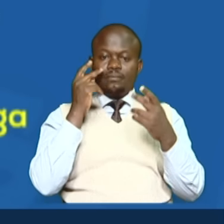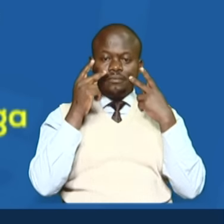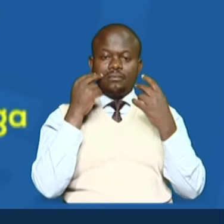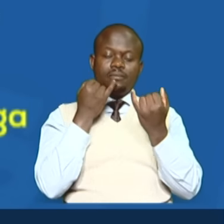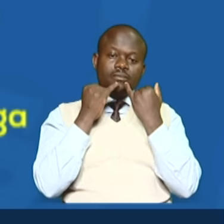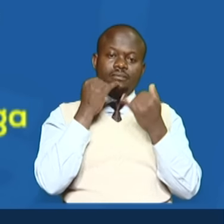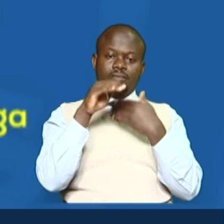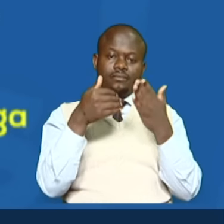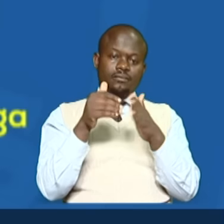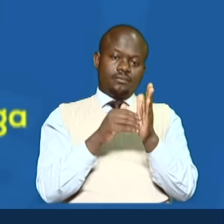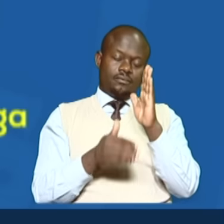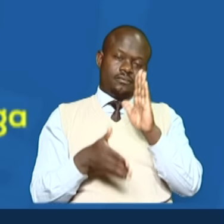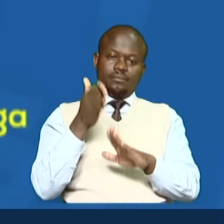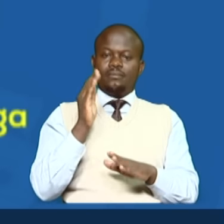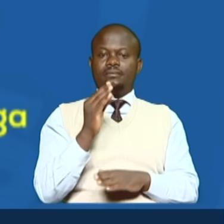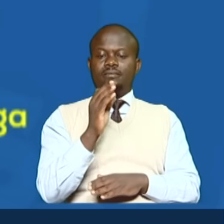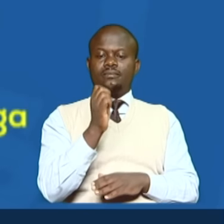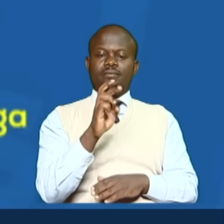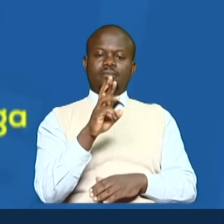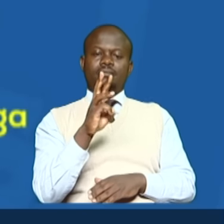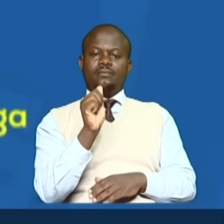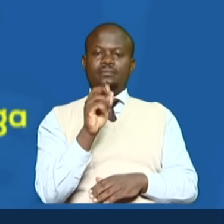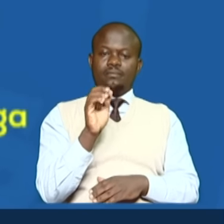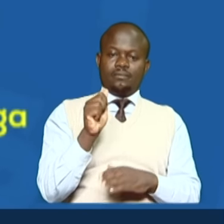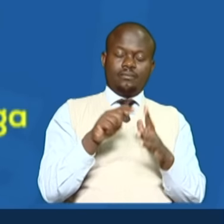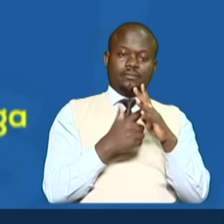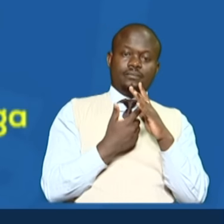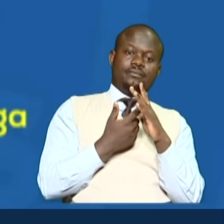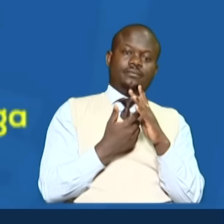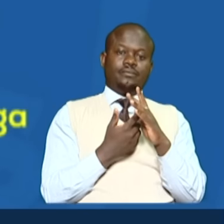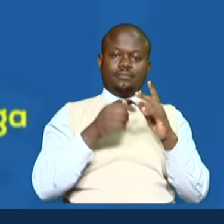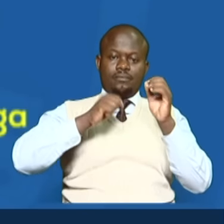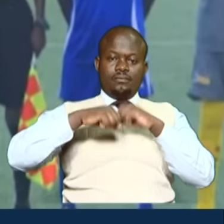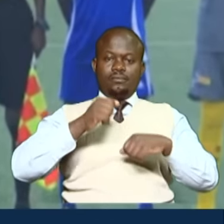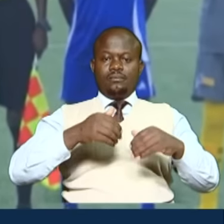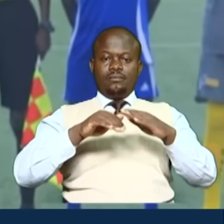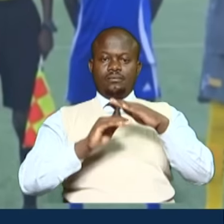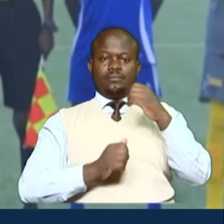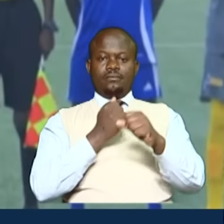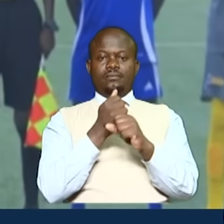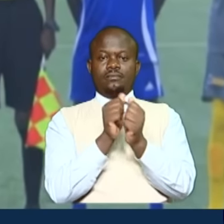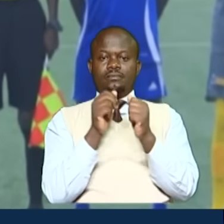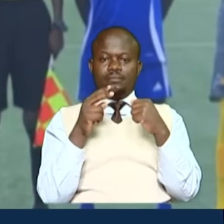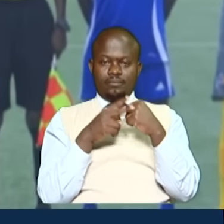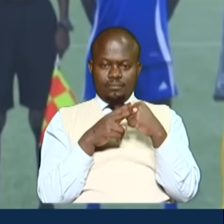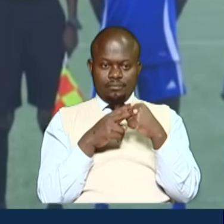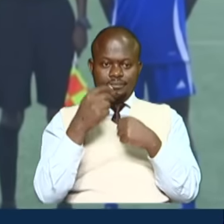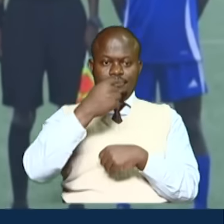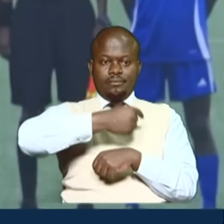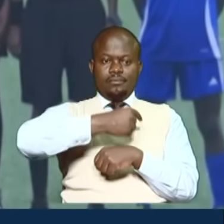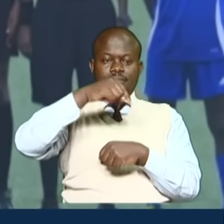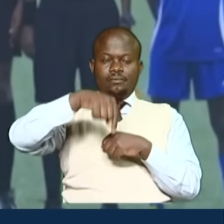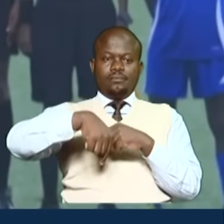ariko reka tunakubitire kuri Ferwafa aho yatangije rero irushanwa ry'abatari imyaka 17 uyu munsi.